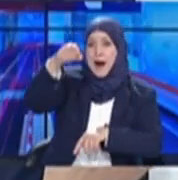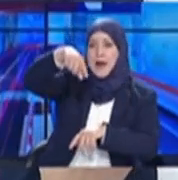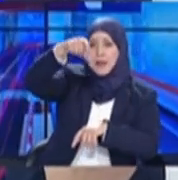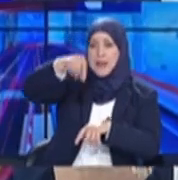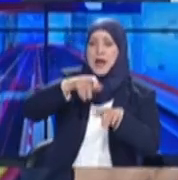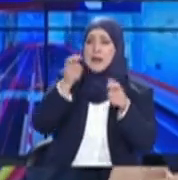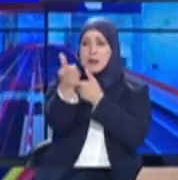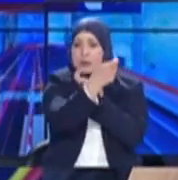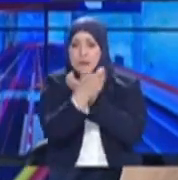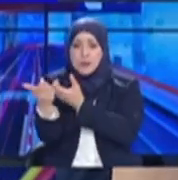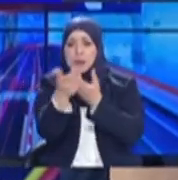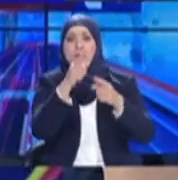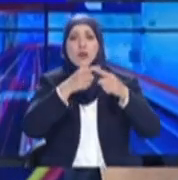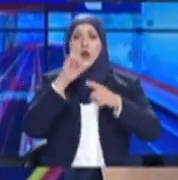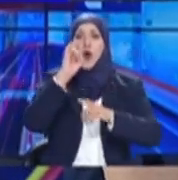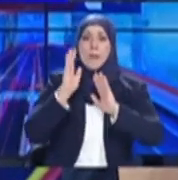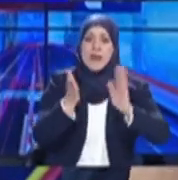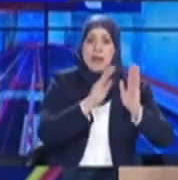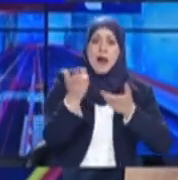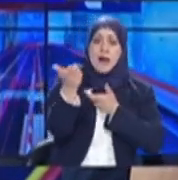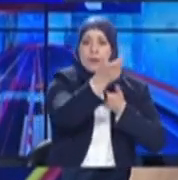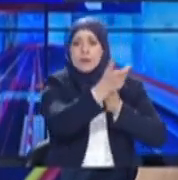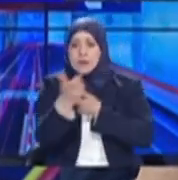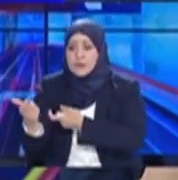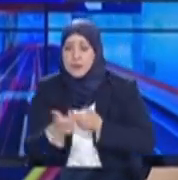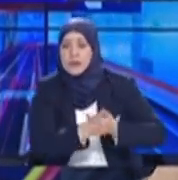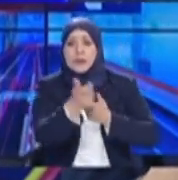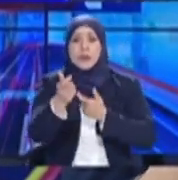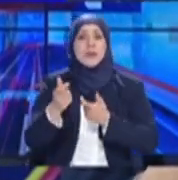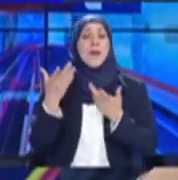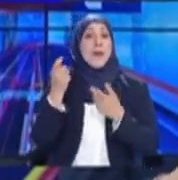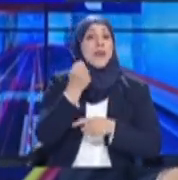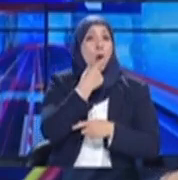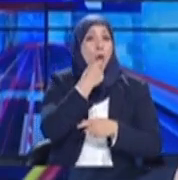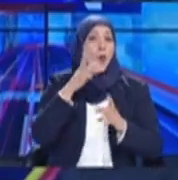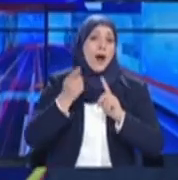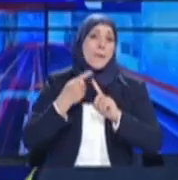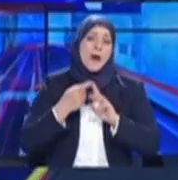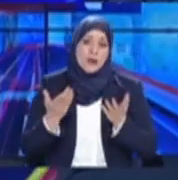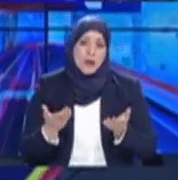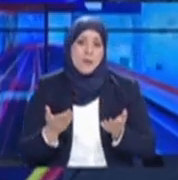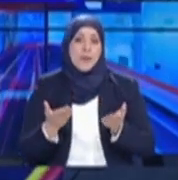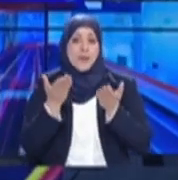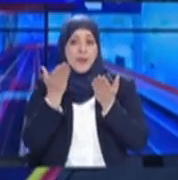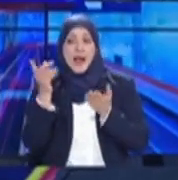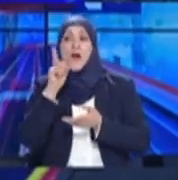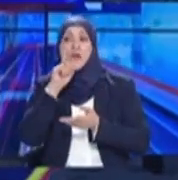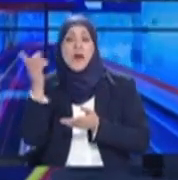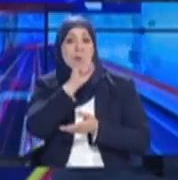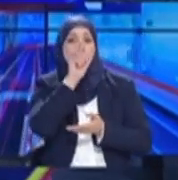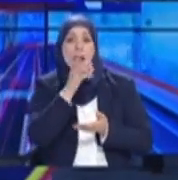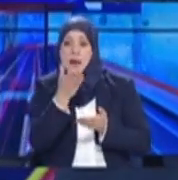محيطات المستشفيات في المحيطات كثافه سكانيه المتواصل